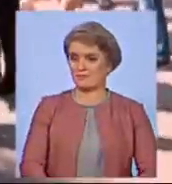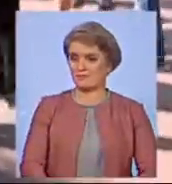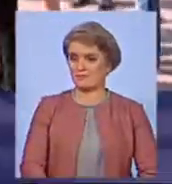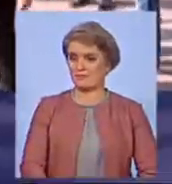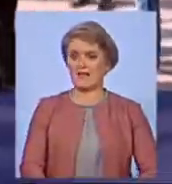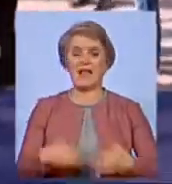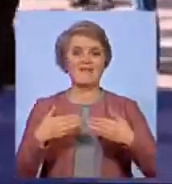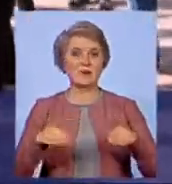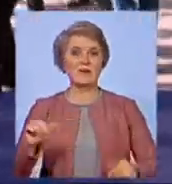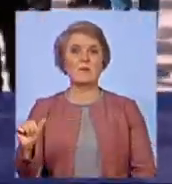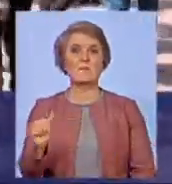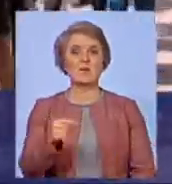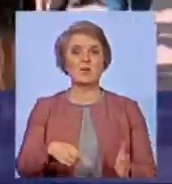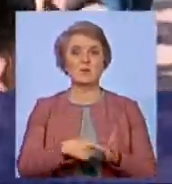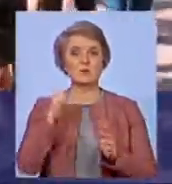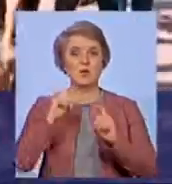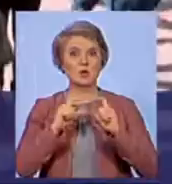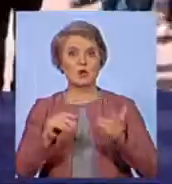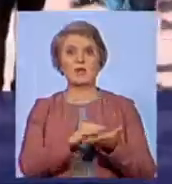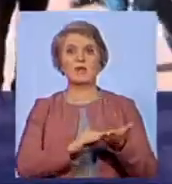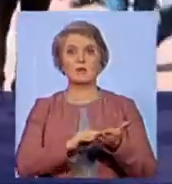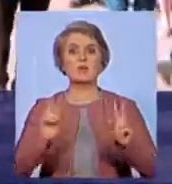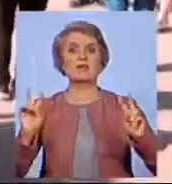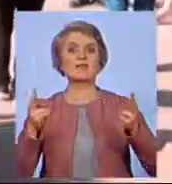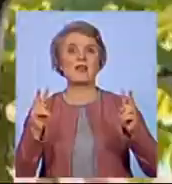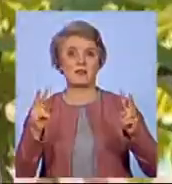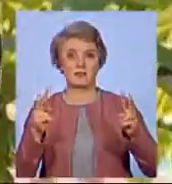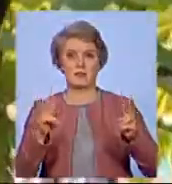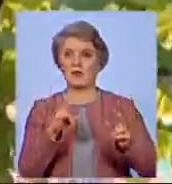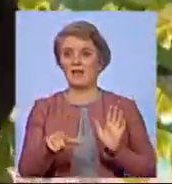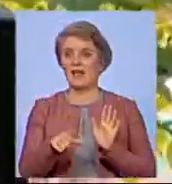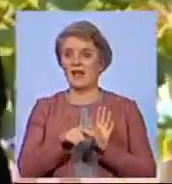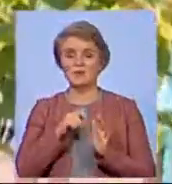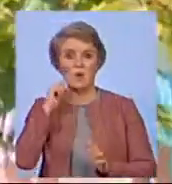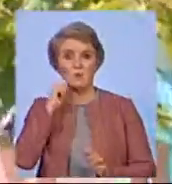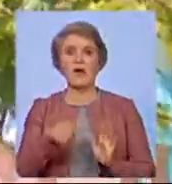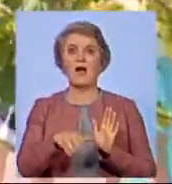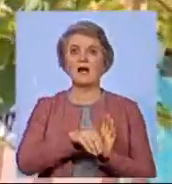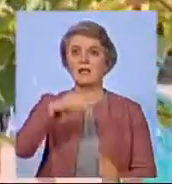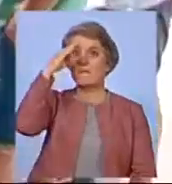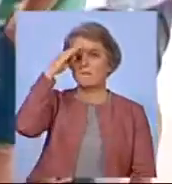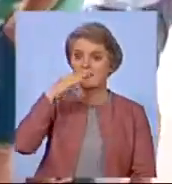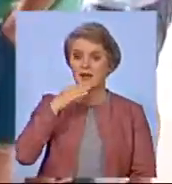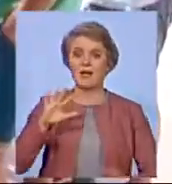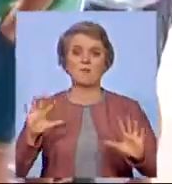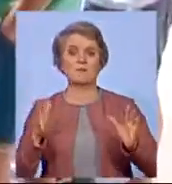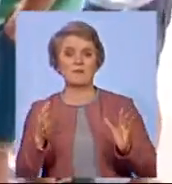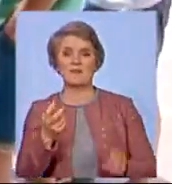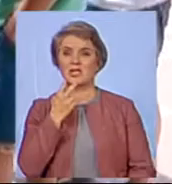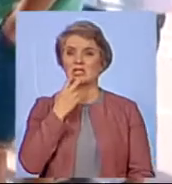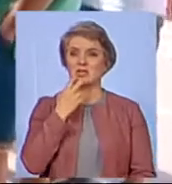Випускники першої міської школи репетирують танок. Цей вальс танцюватимуть не з однолітками, а з батьками. Пісні, жарти, весь